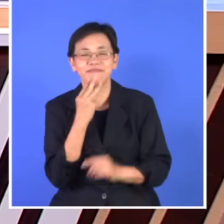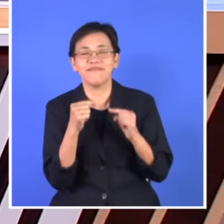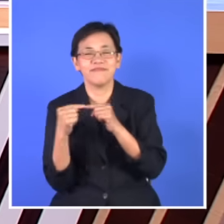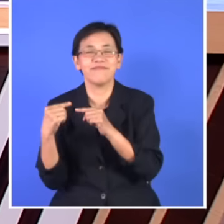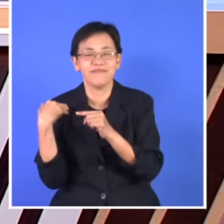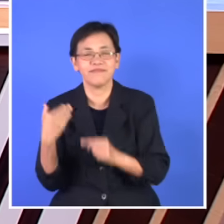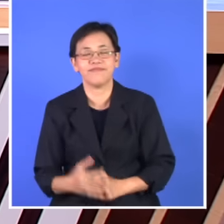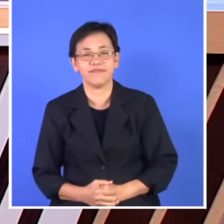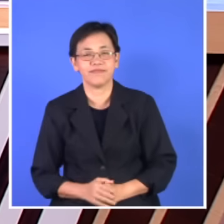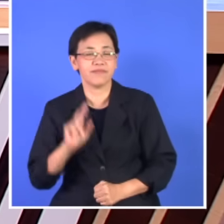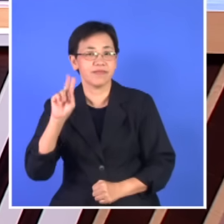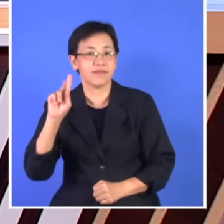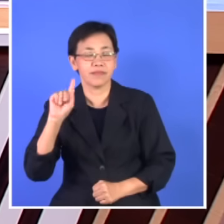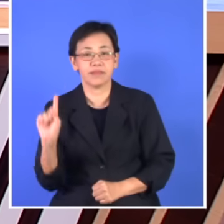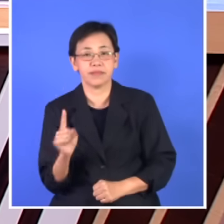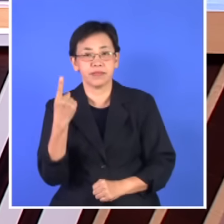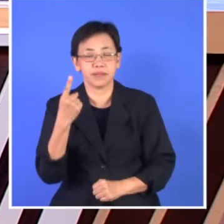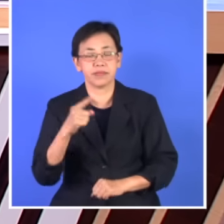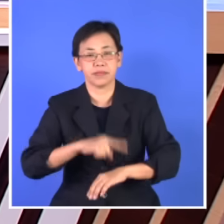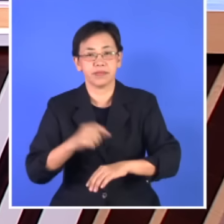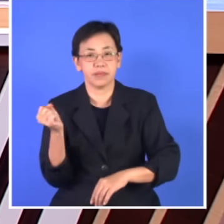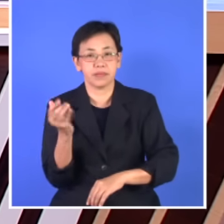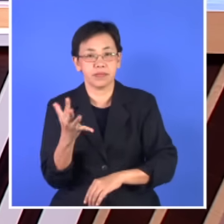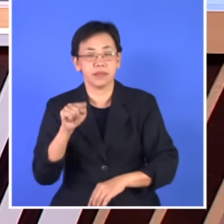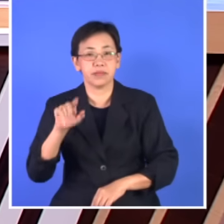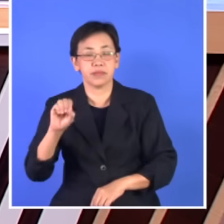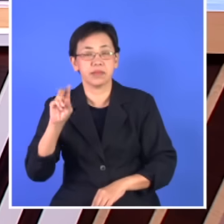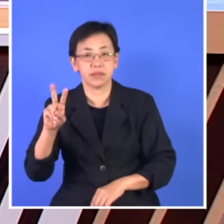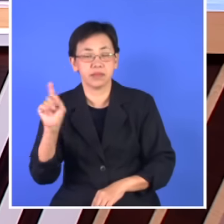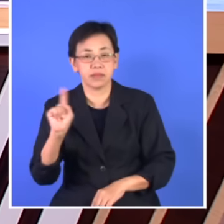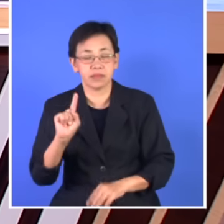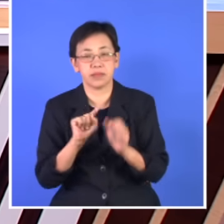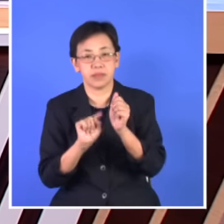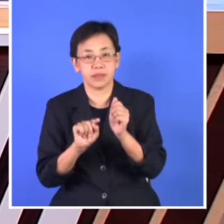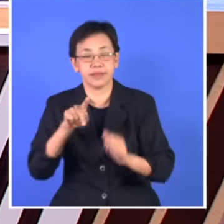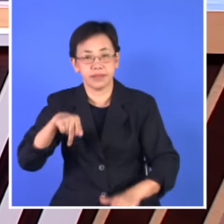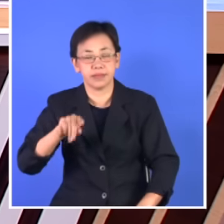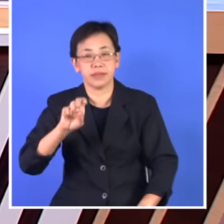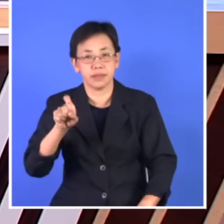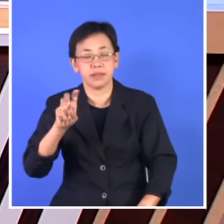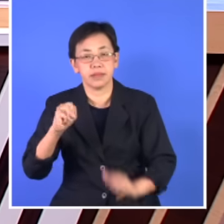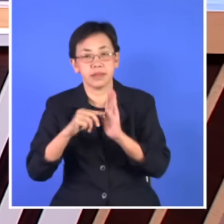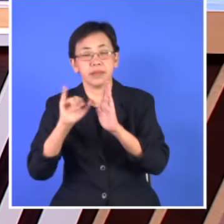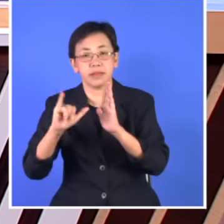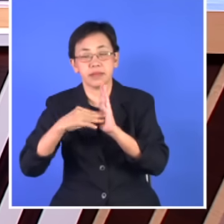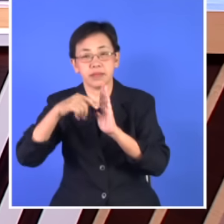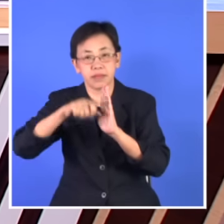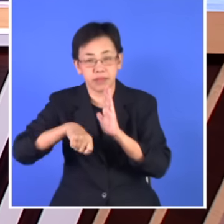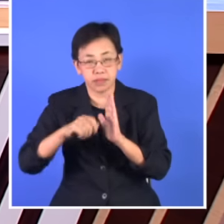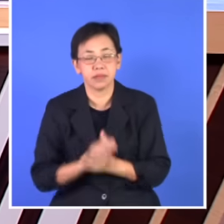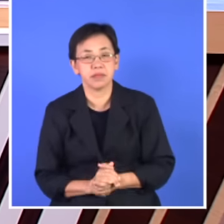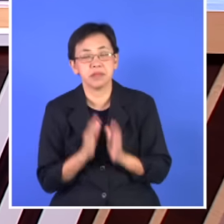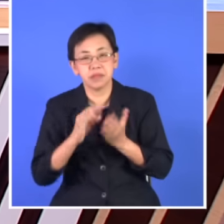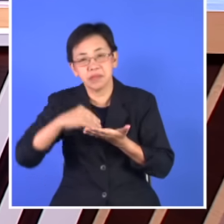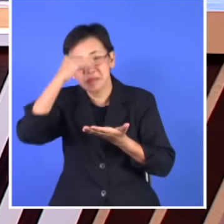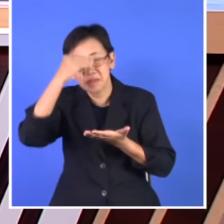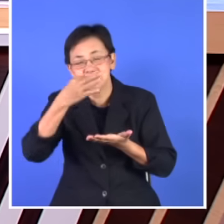เริ่มต้นข่าวนี้นะครับในเช้าวันนี้ 5:2นที่พิมายจังหวัดนครราชสีมาเด็กช่างขี่มอเตอร์ไซค์นะครับ